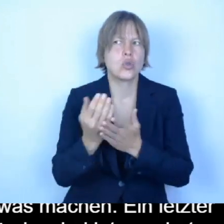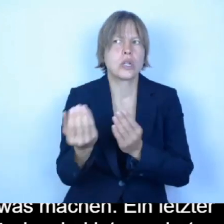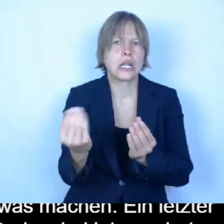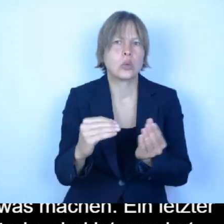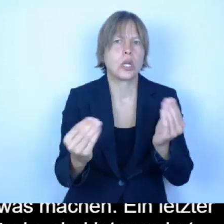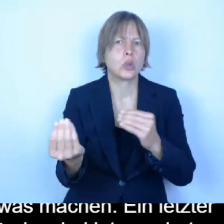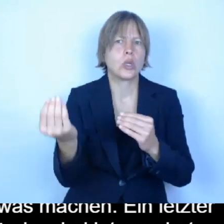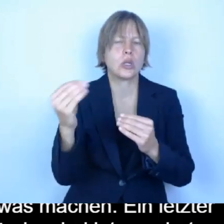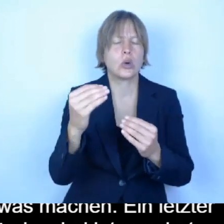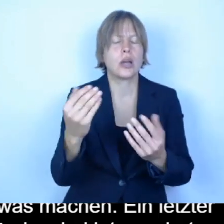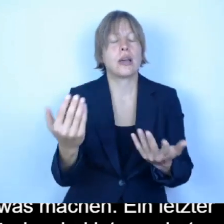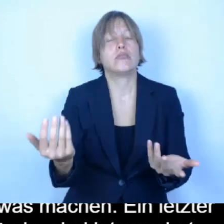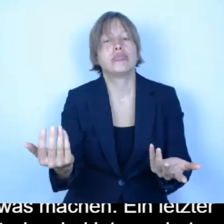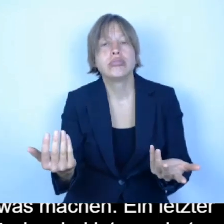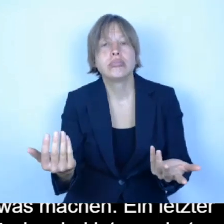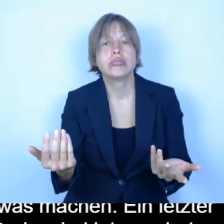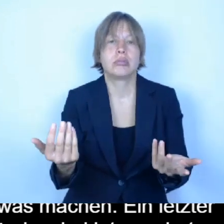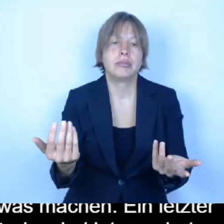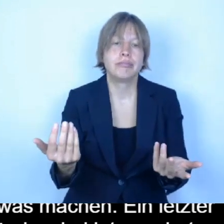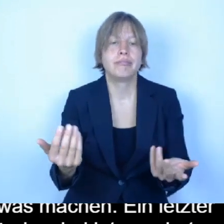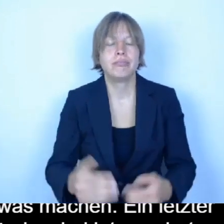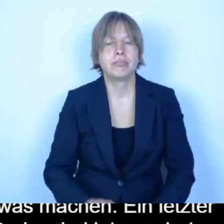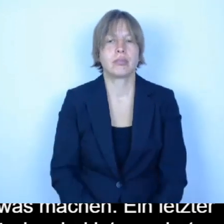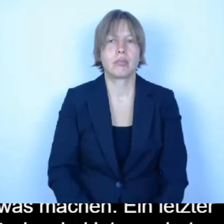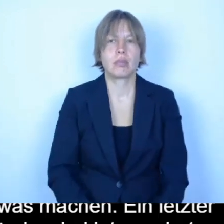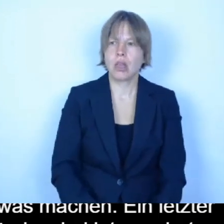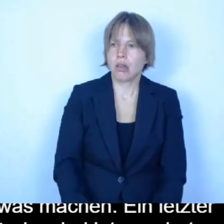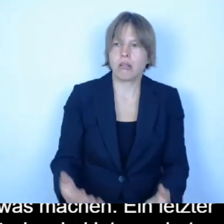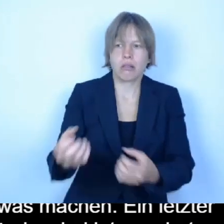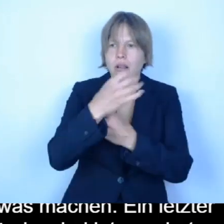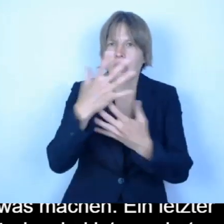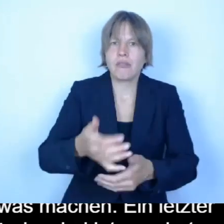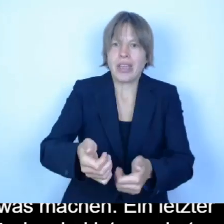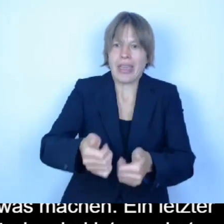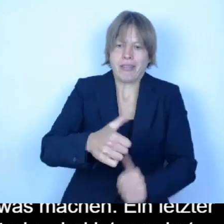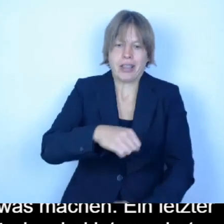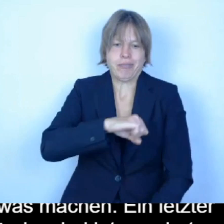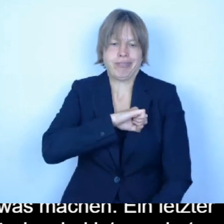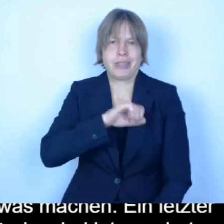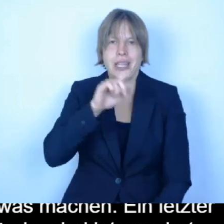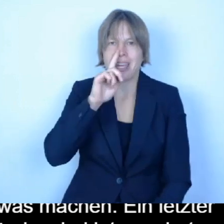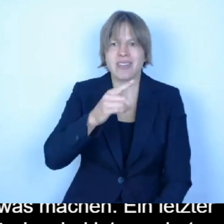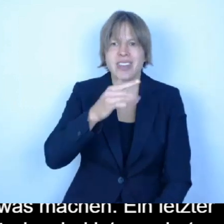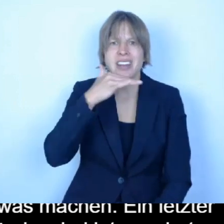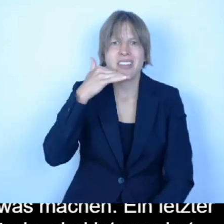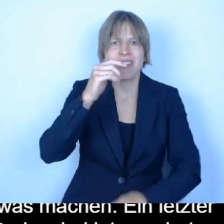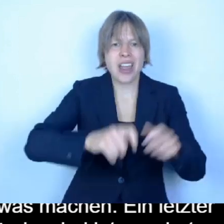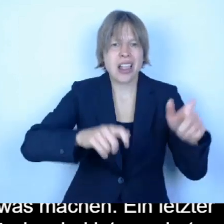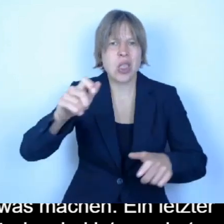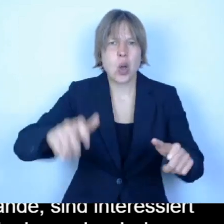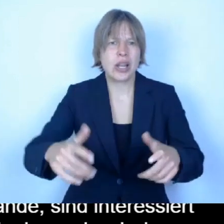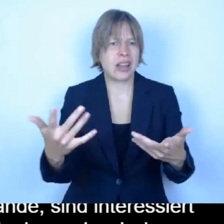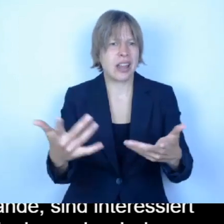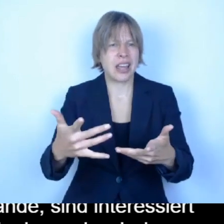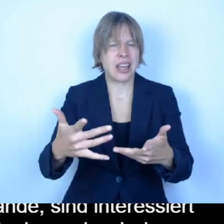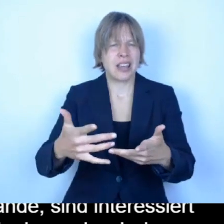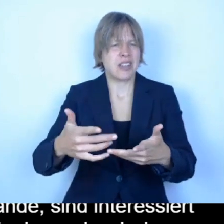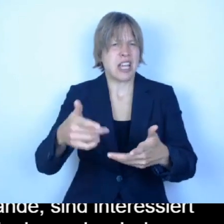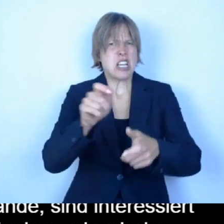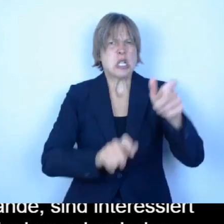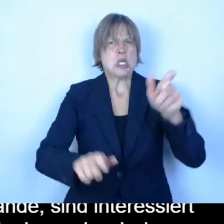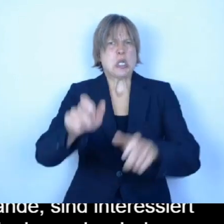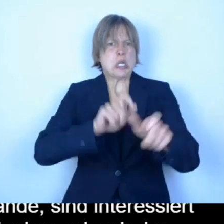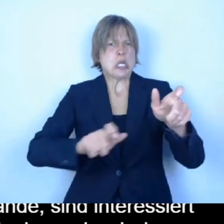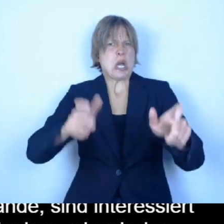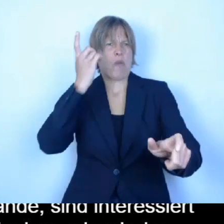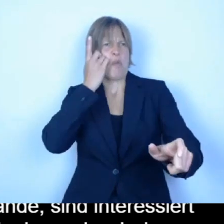ihre Widerstände gegen Mobilfunk mal ein bisschen hinten anstellen, dann könnte man manches an der Stelle noch erleichtern. Es ist, wissen Sie, es ist wie immer. Ja?